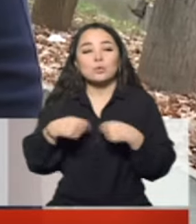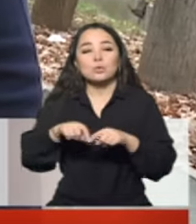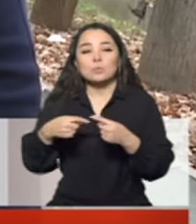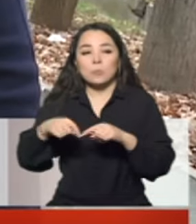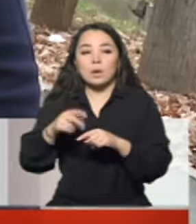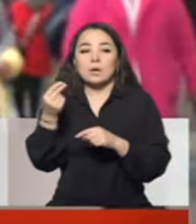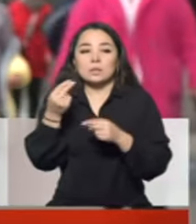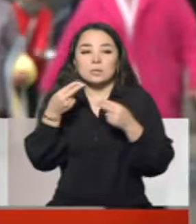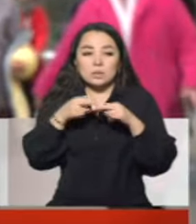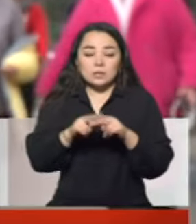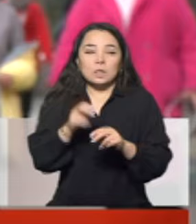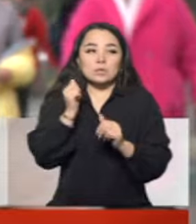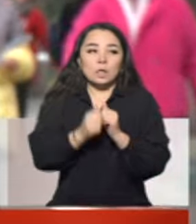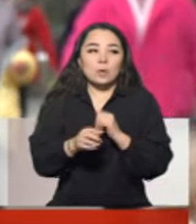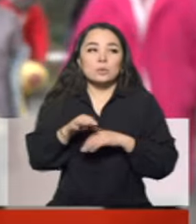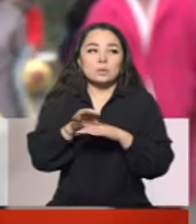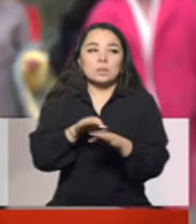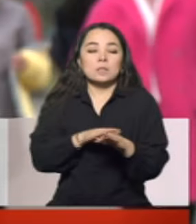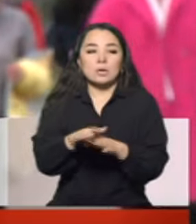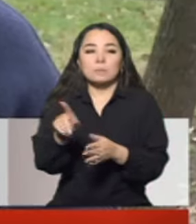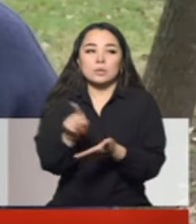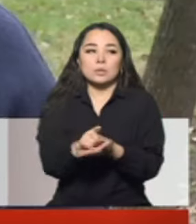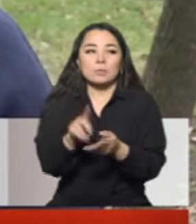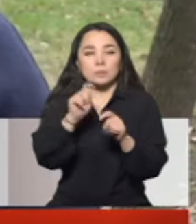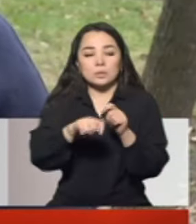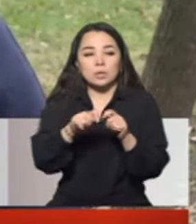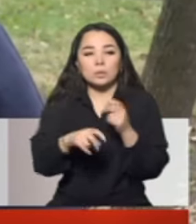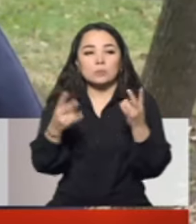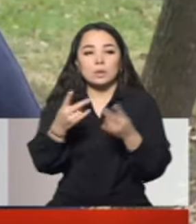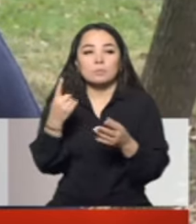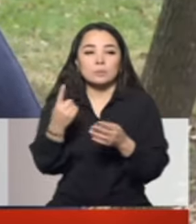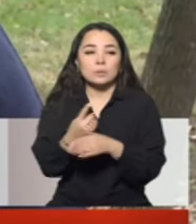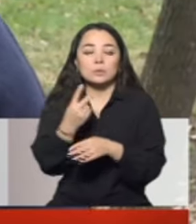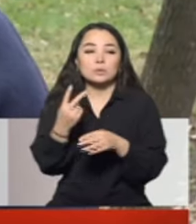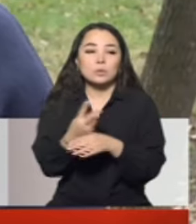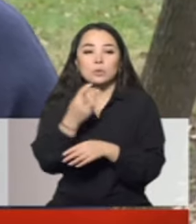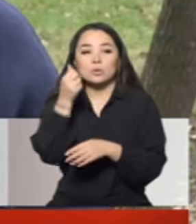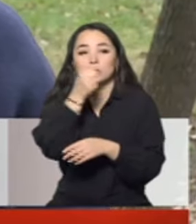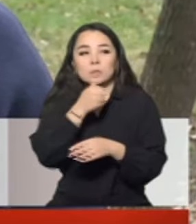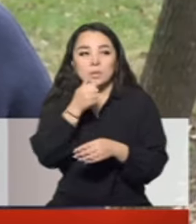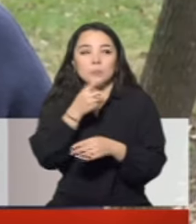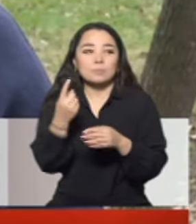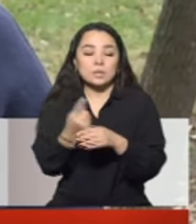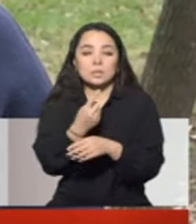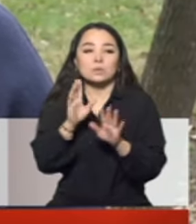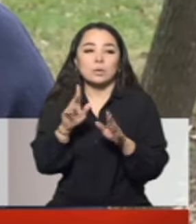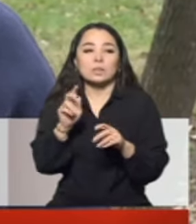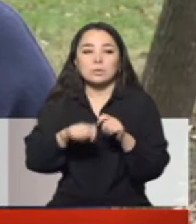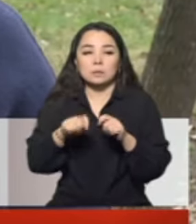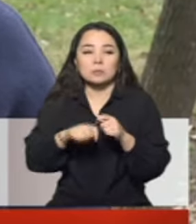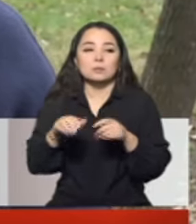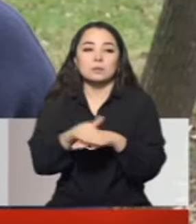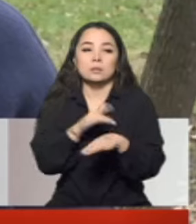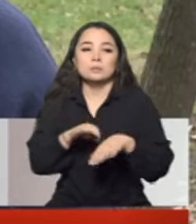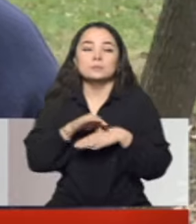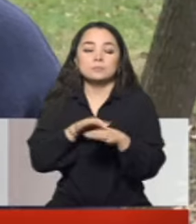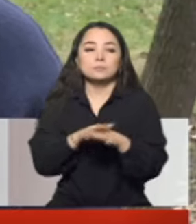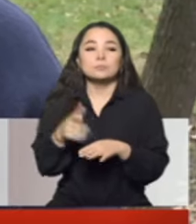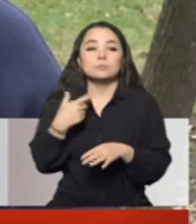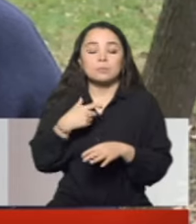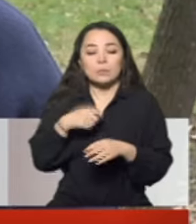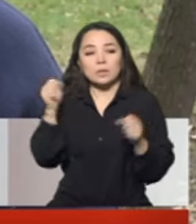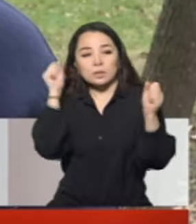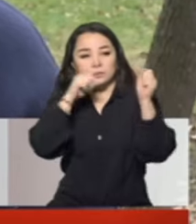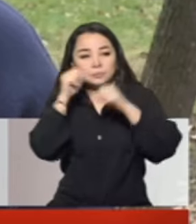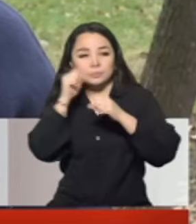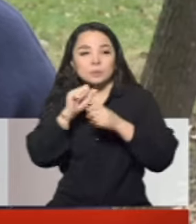ұйымдардың қаржы есебін жиі өткізуге міндеттеу қажет. 2 жылда бір рет тексерілетін болғандықтан бұл қайырымдық ұйымдар өз білдігін